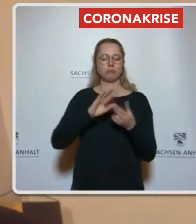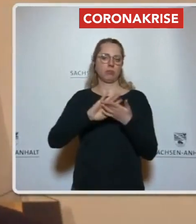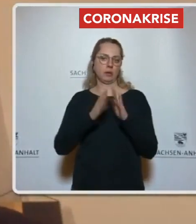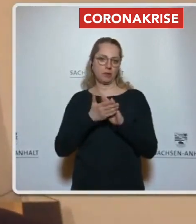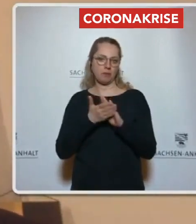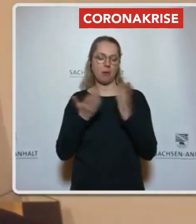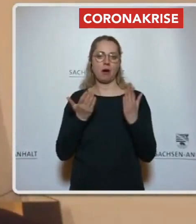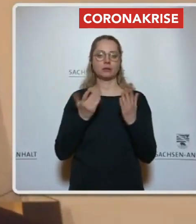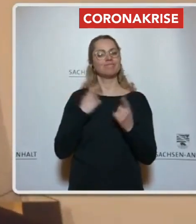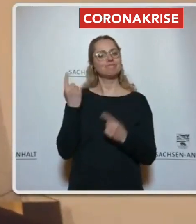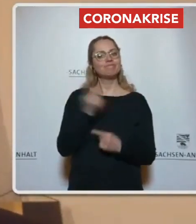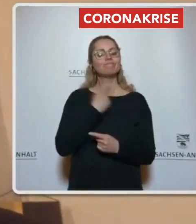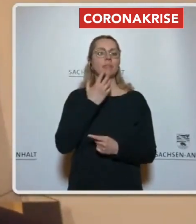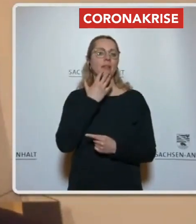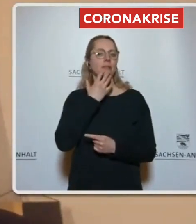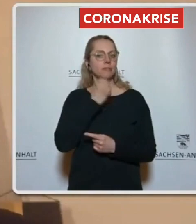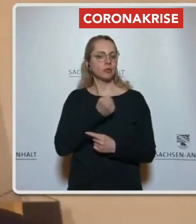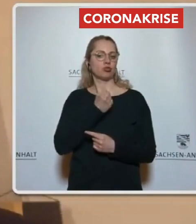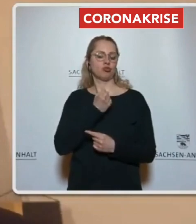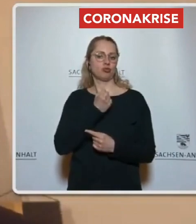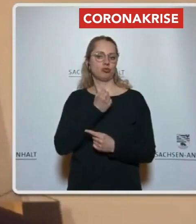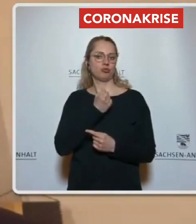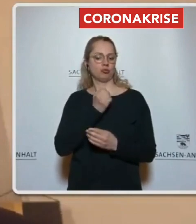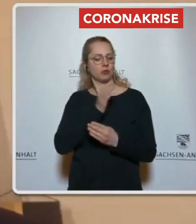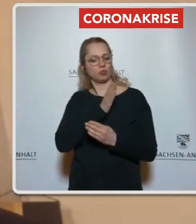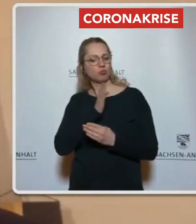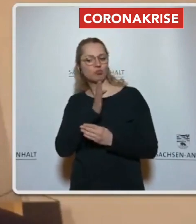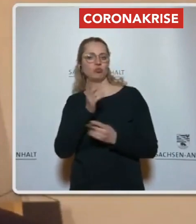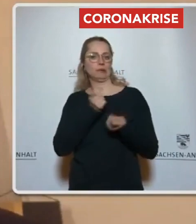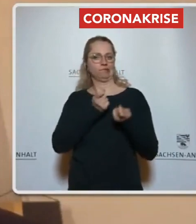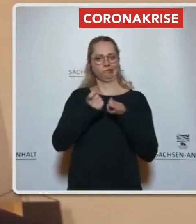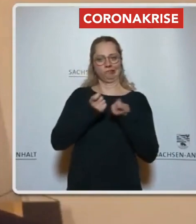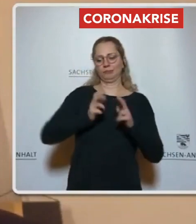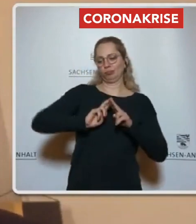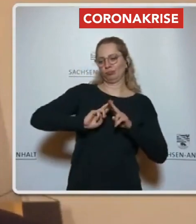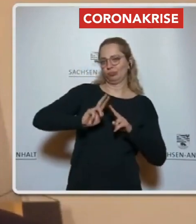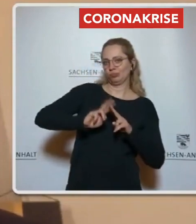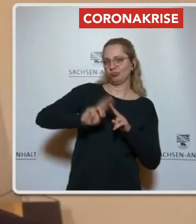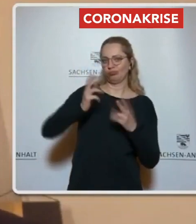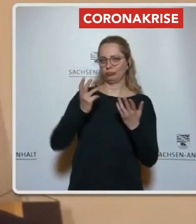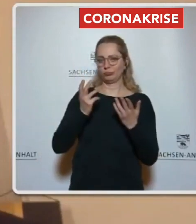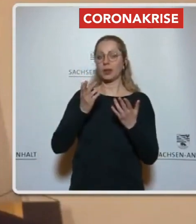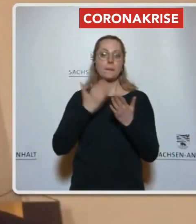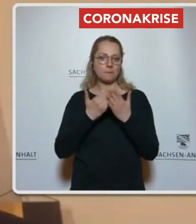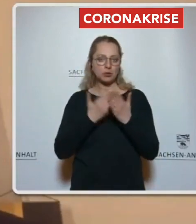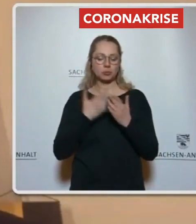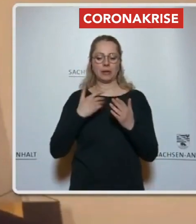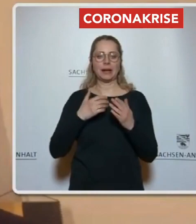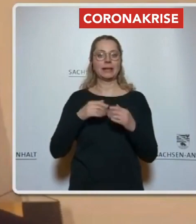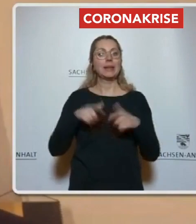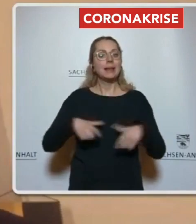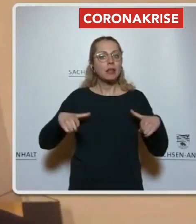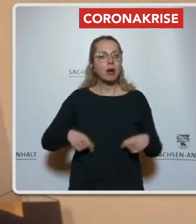eine Korrektur ins Auge gefasst wird, was die Zuordnung der Personengruppe der